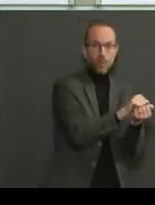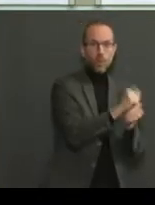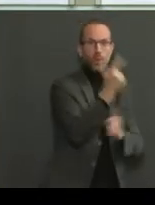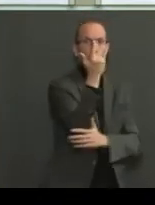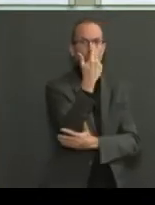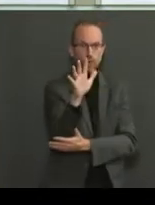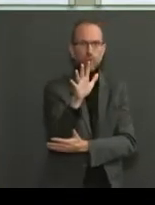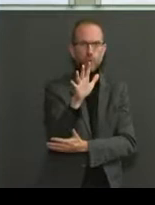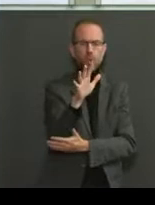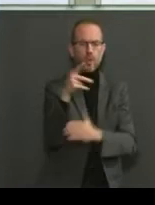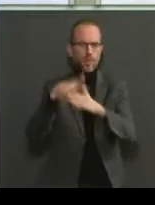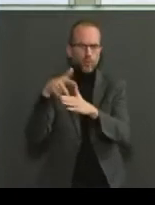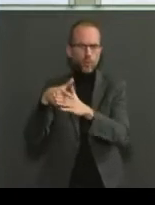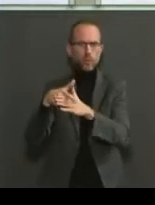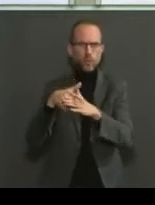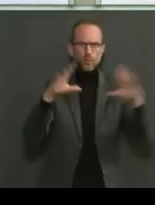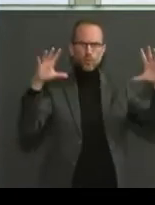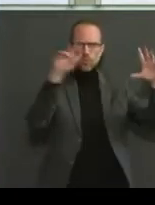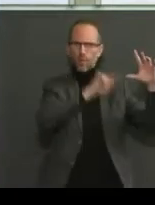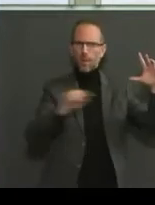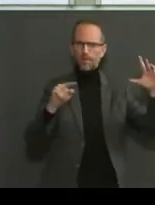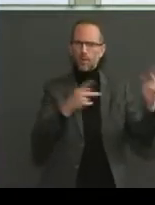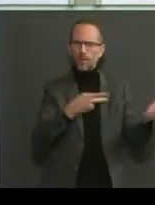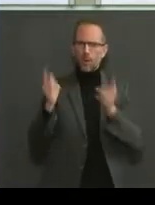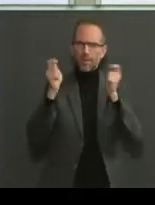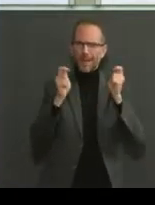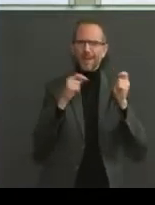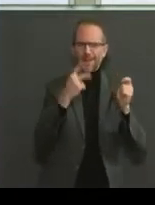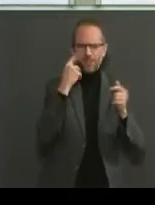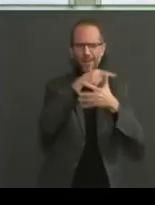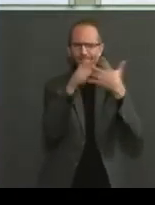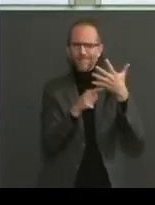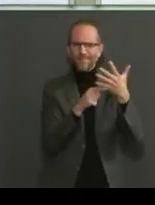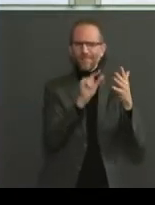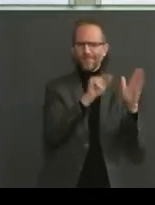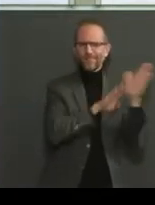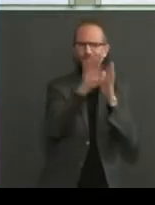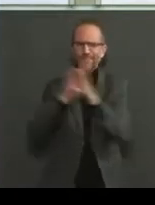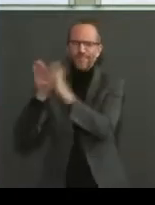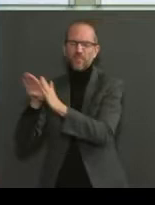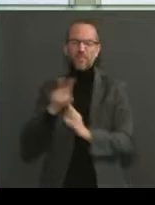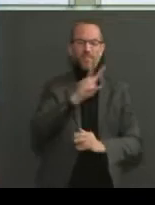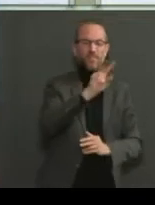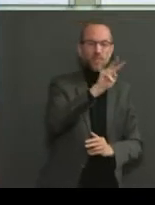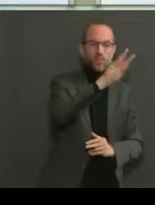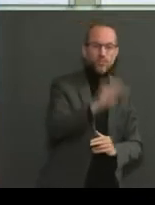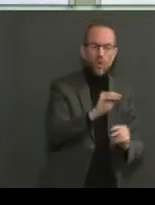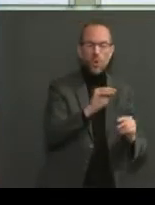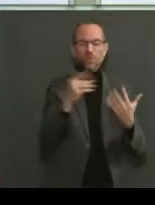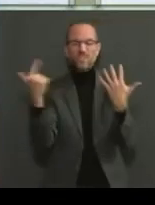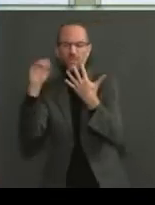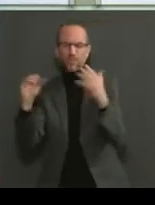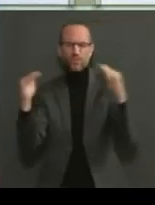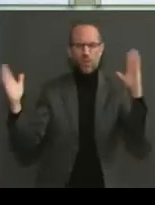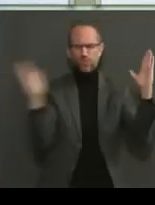Namur, les nouvelles hospitalisations ont augmenté de 22% à 7%,